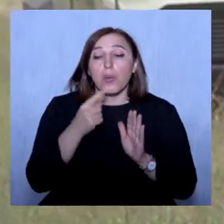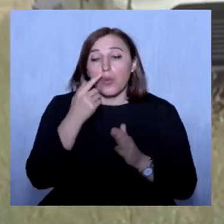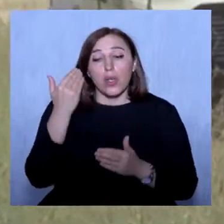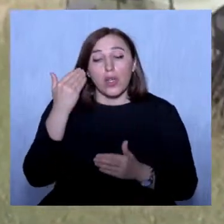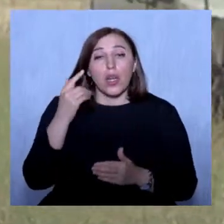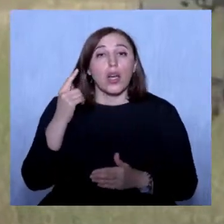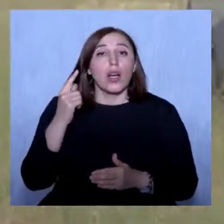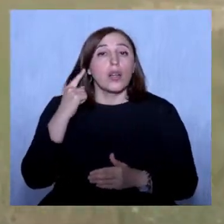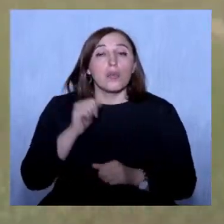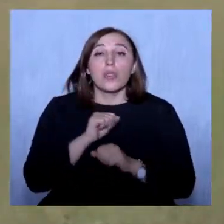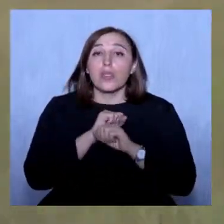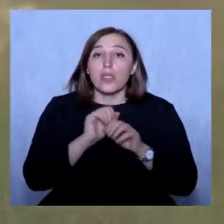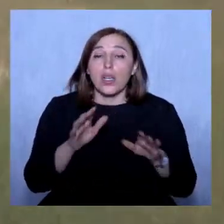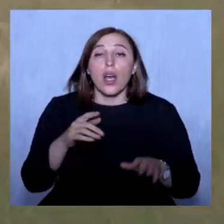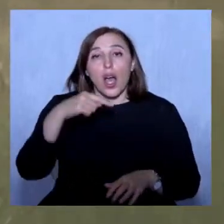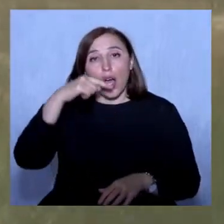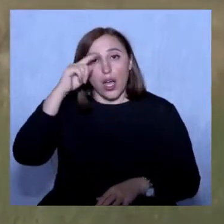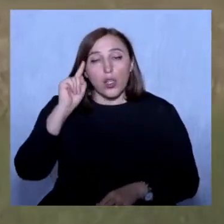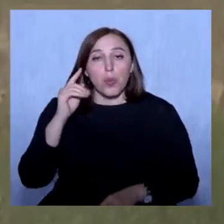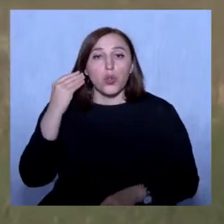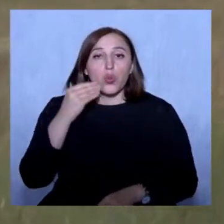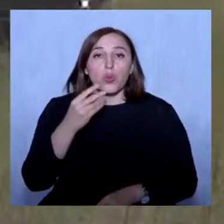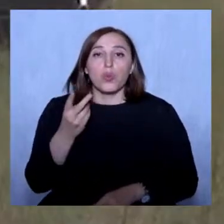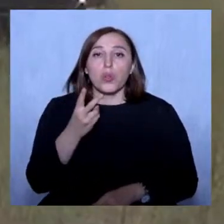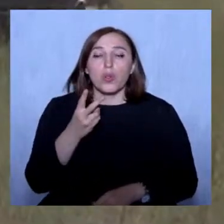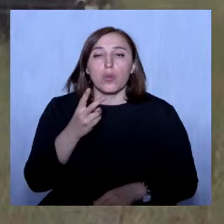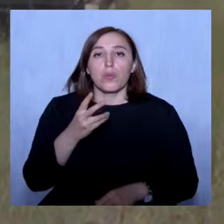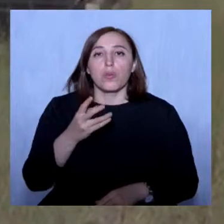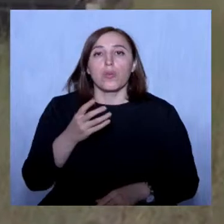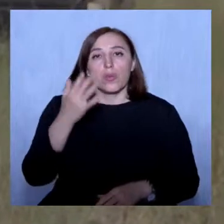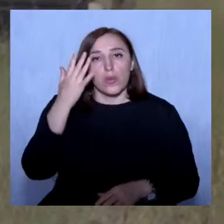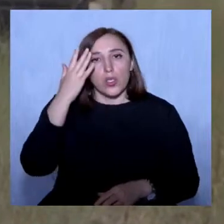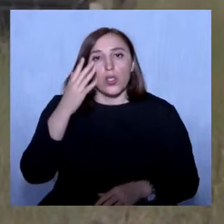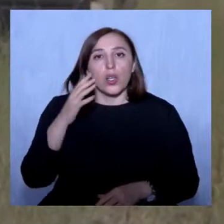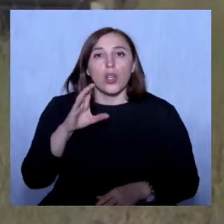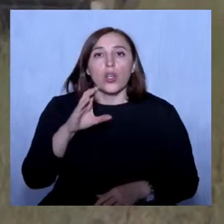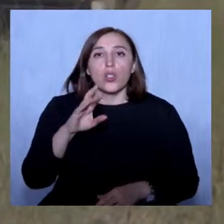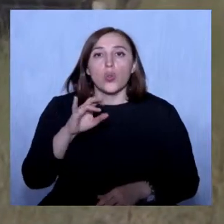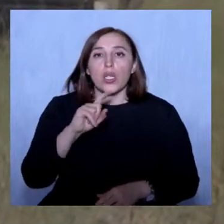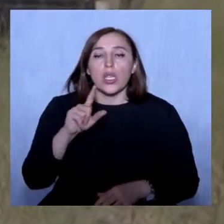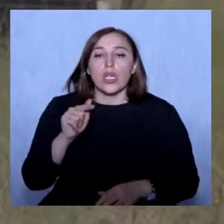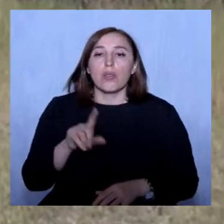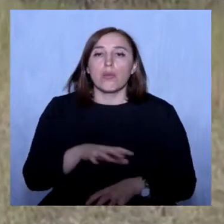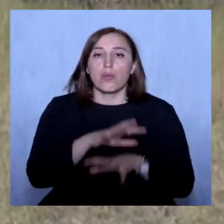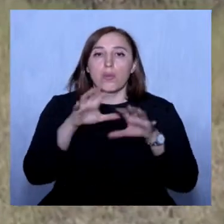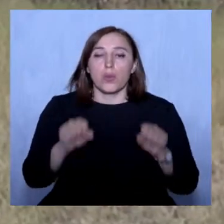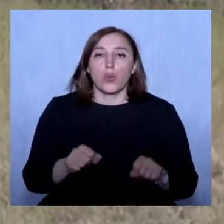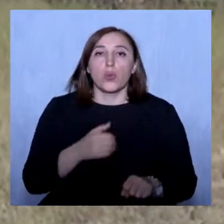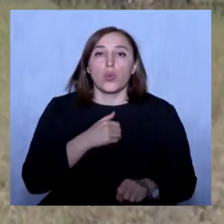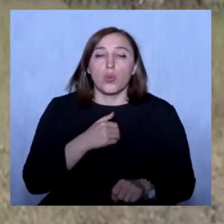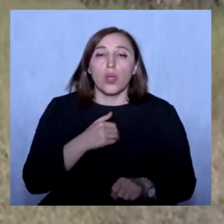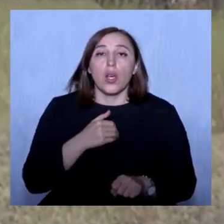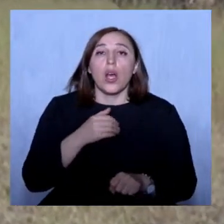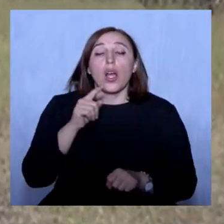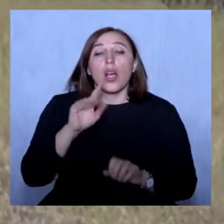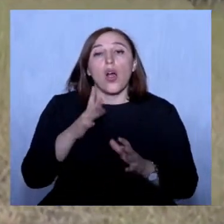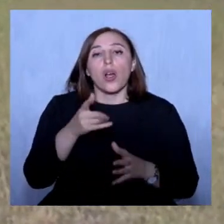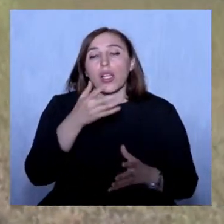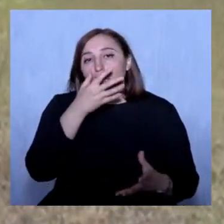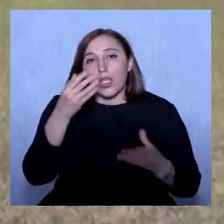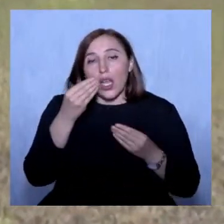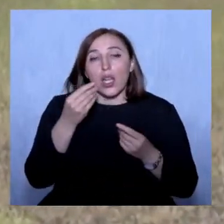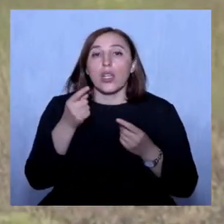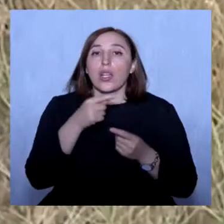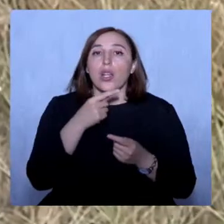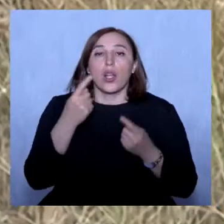տարացվեց ըստվորի ադրբեջան ու թուրկյան պատրաստվում են գրավել սյունիկը, ընդվորում որվ է աղպյոր չի նշում, գուծ է սա ապատեղիկատվություն է, գրում է